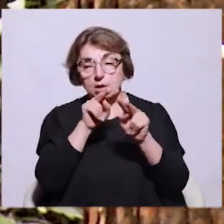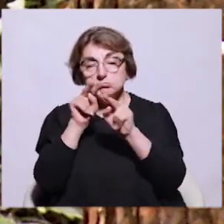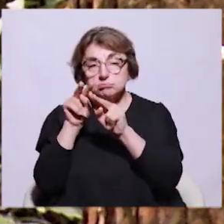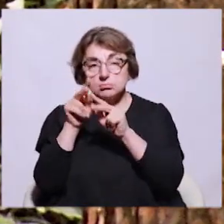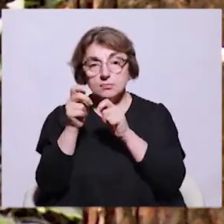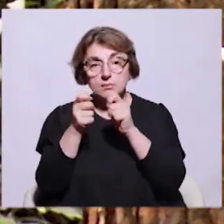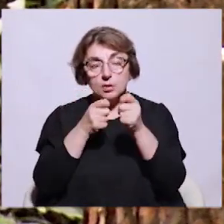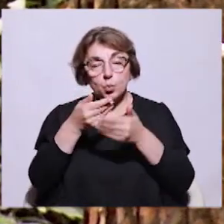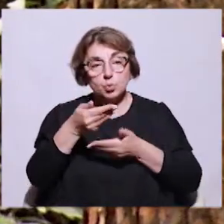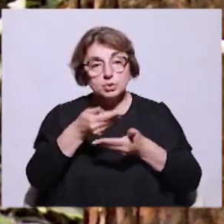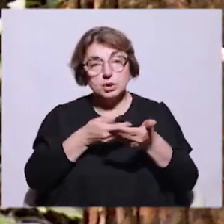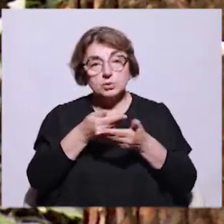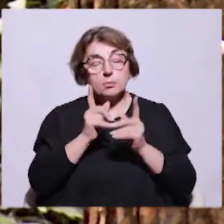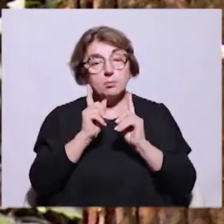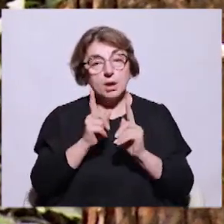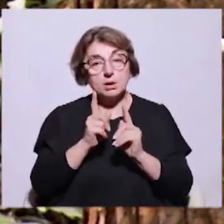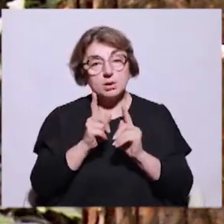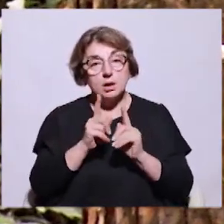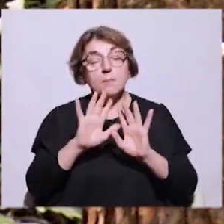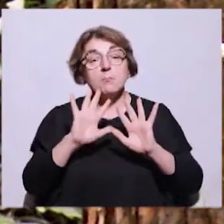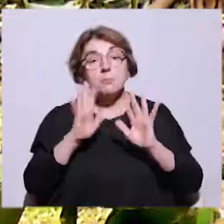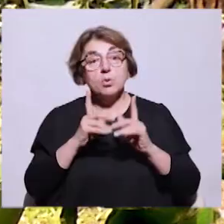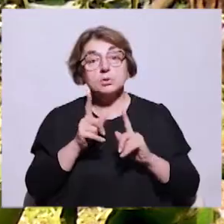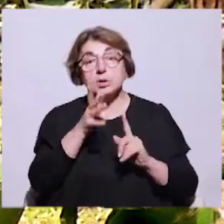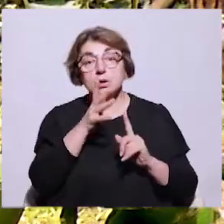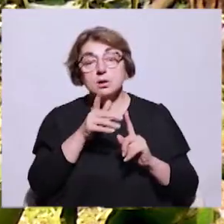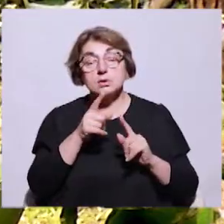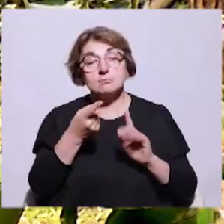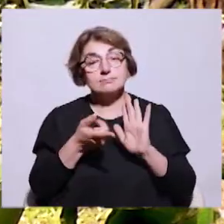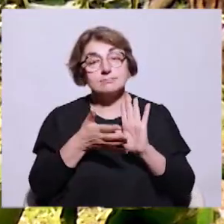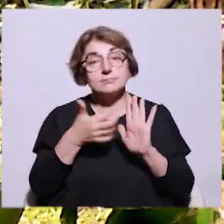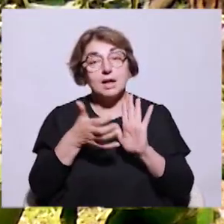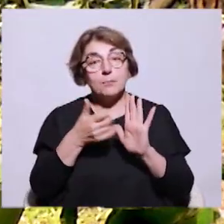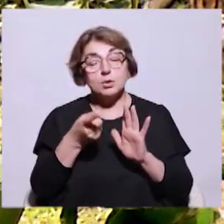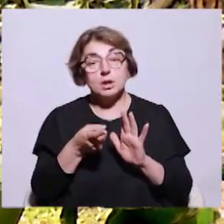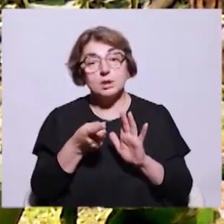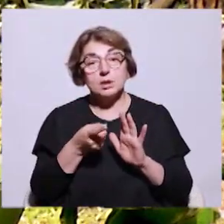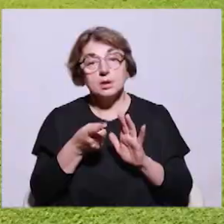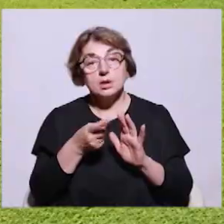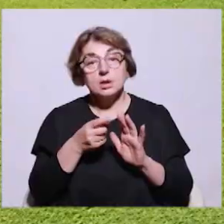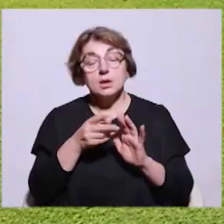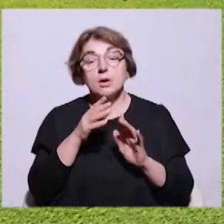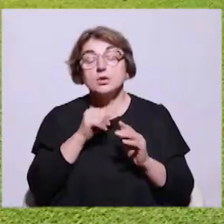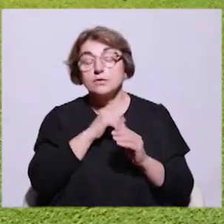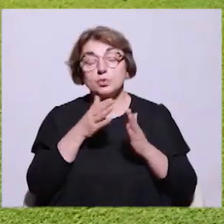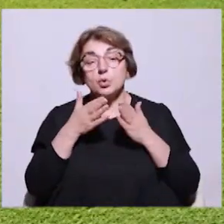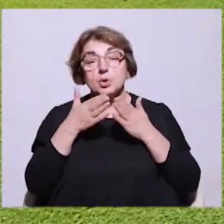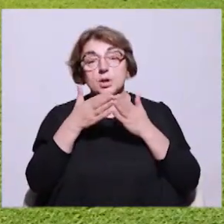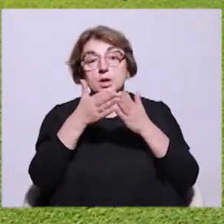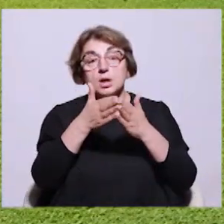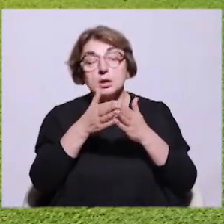აკონტროლებდნენ ურთიერთობებს, მაგრამ მოხდა გარკვეული გამონაკლისი. ნაგასაკის პორტში